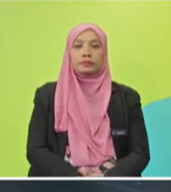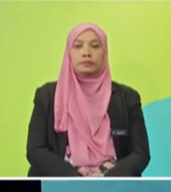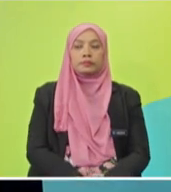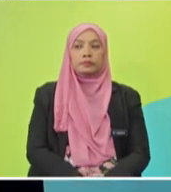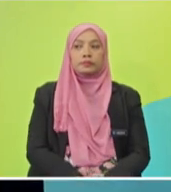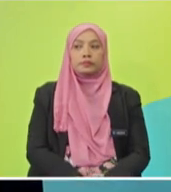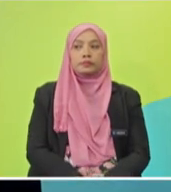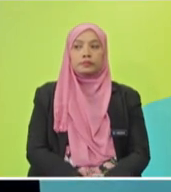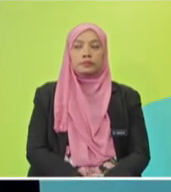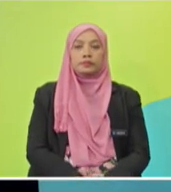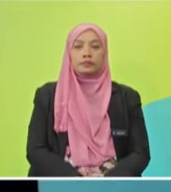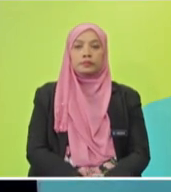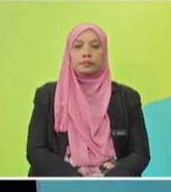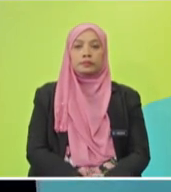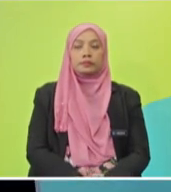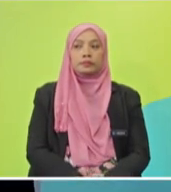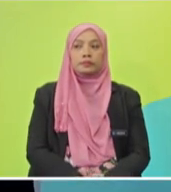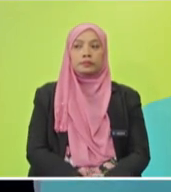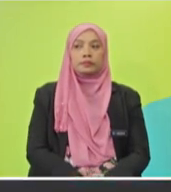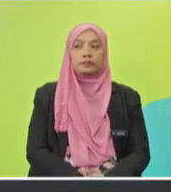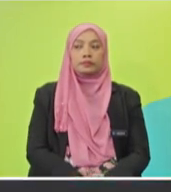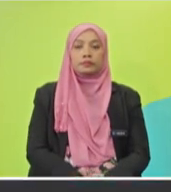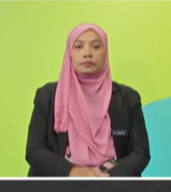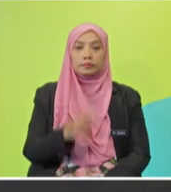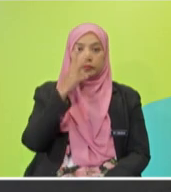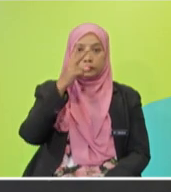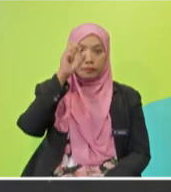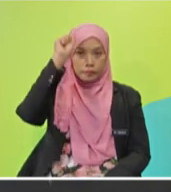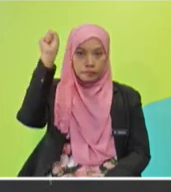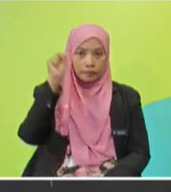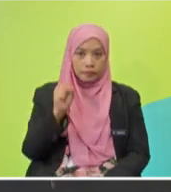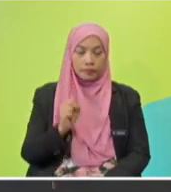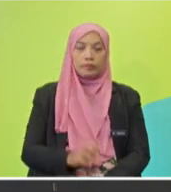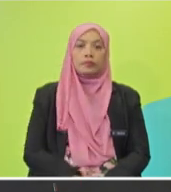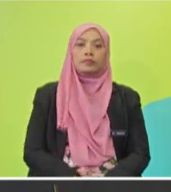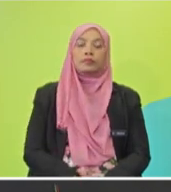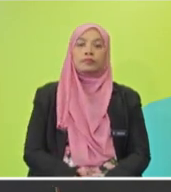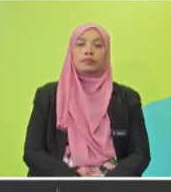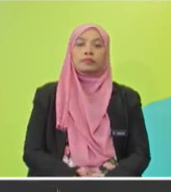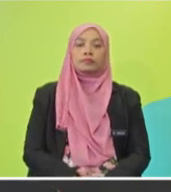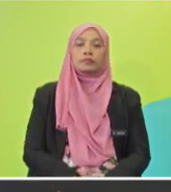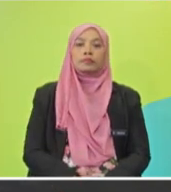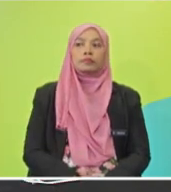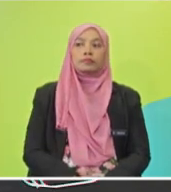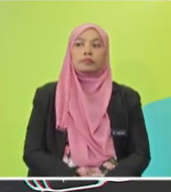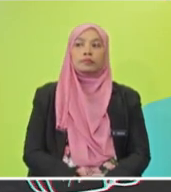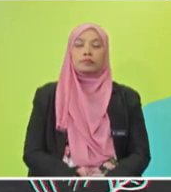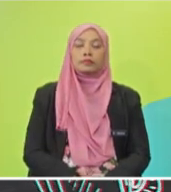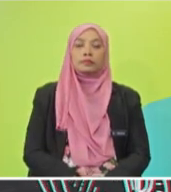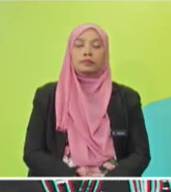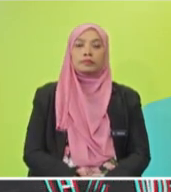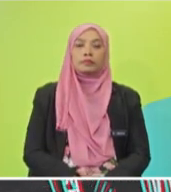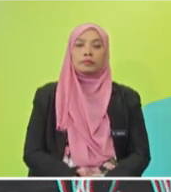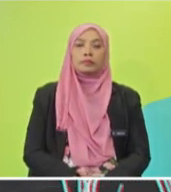sebutan. 3 kuantiti, 18, nisbah 24, nisbah 45. Kita bagi A 3 nisbah 4